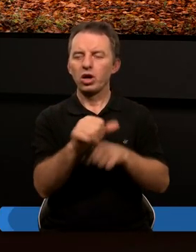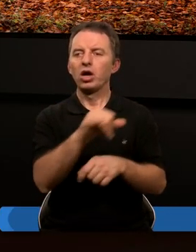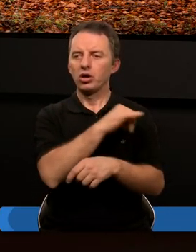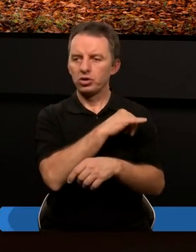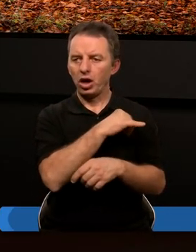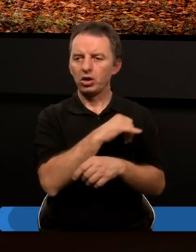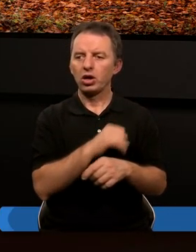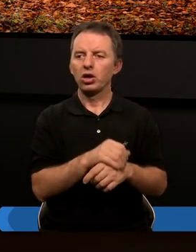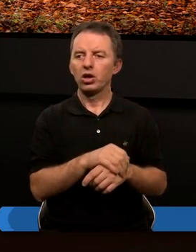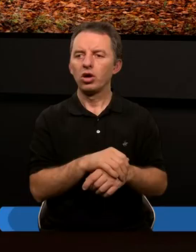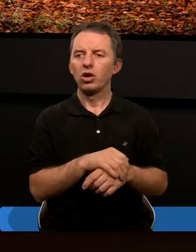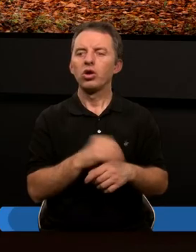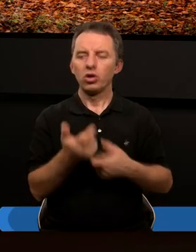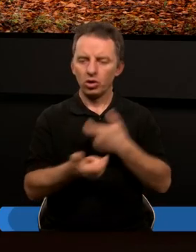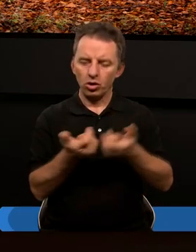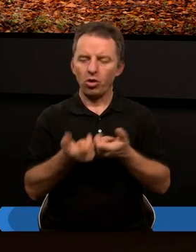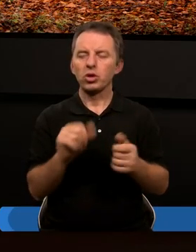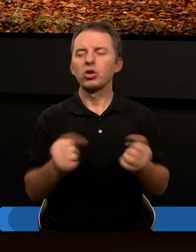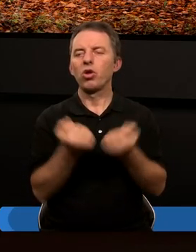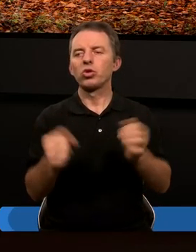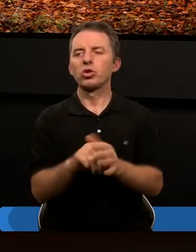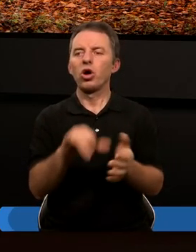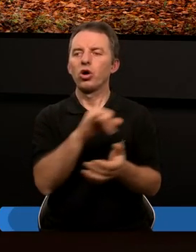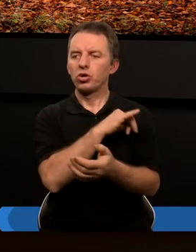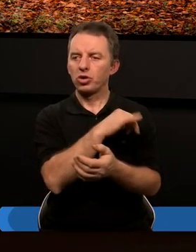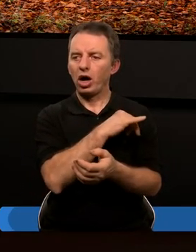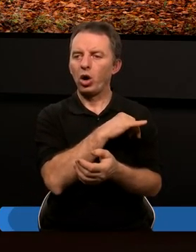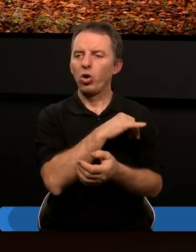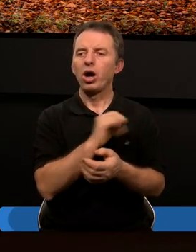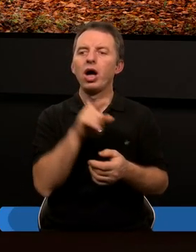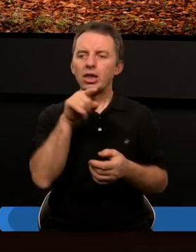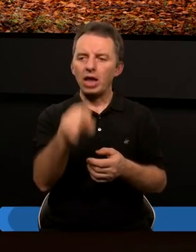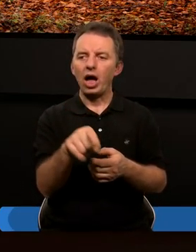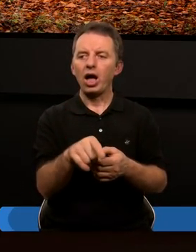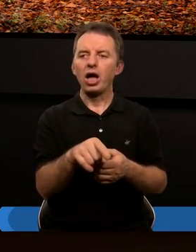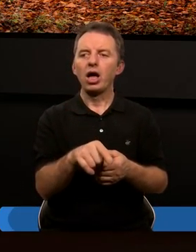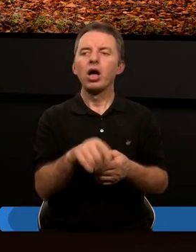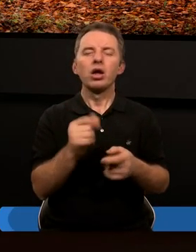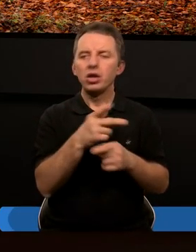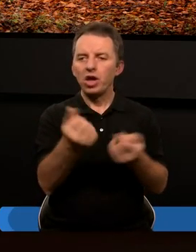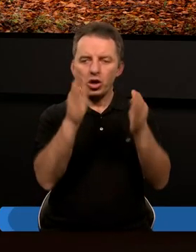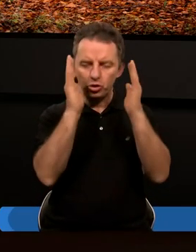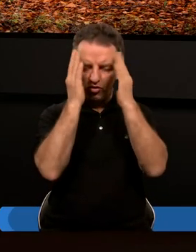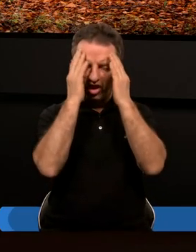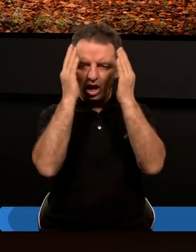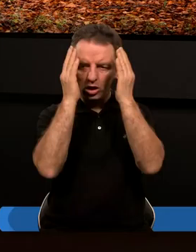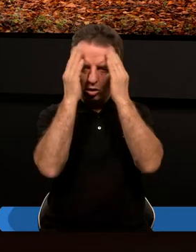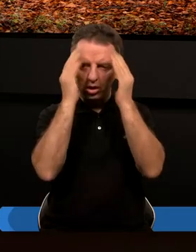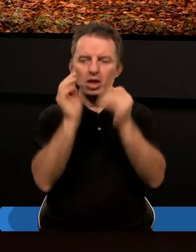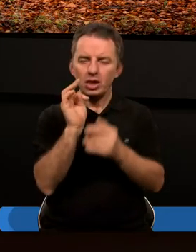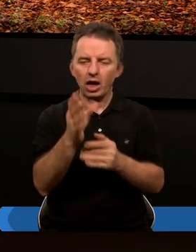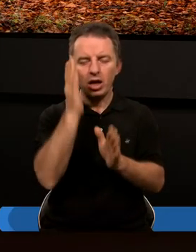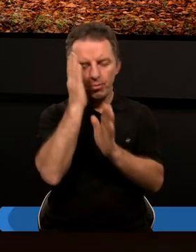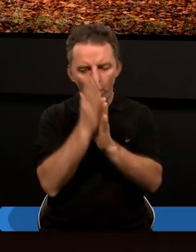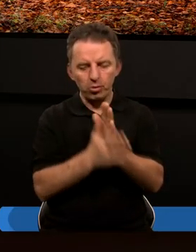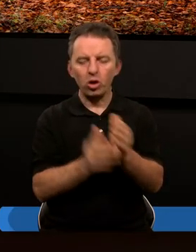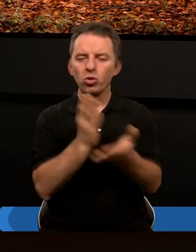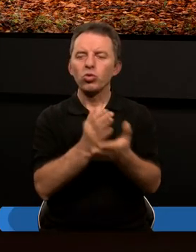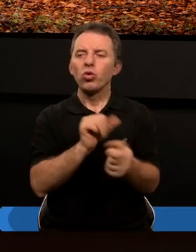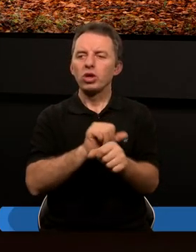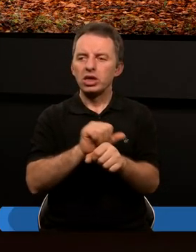To jest nasza skłonność do grzechu. Nawet ta wewnętrzna, nawet ta nieświadoma. Tak, tacy po prostu już jesteśmy.